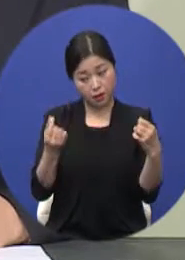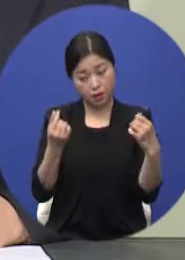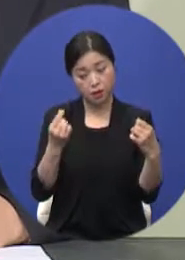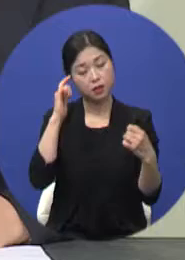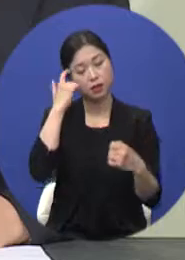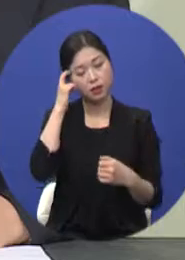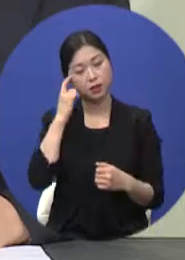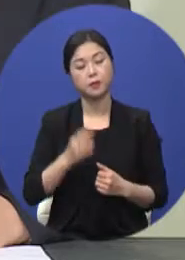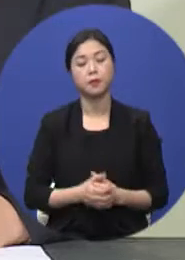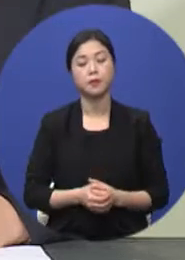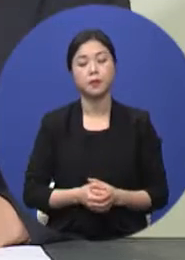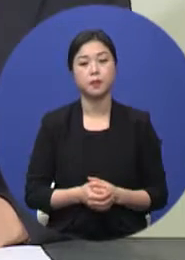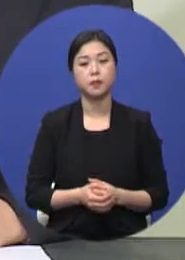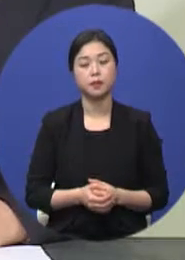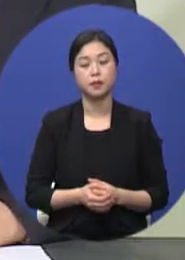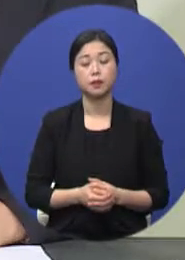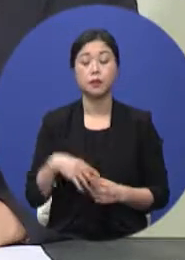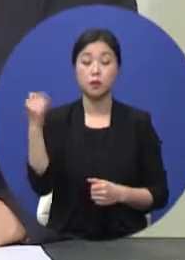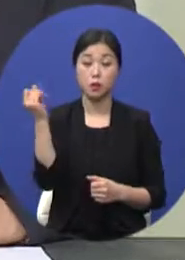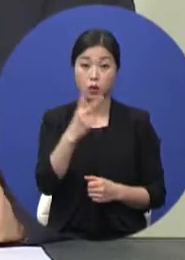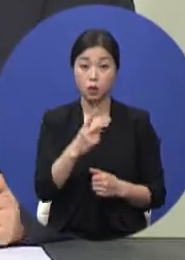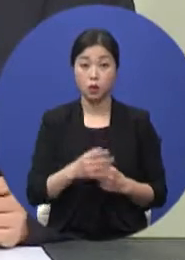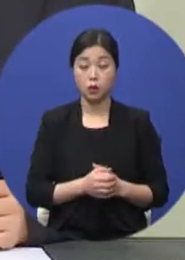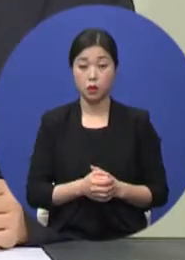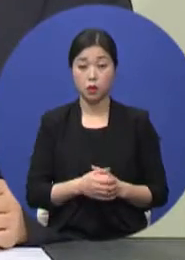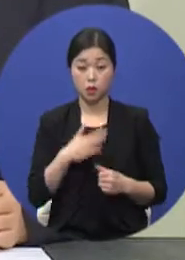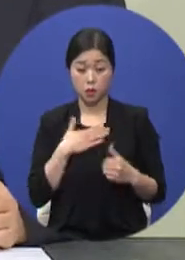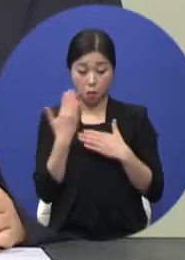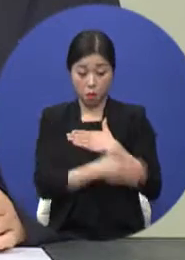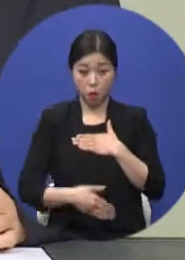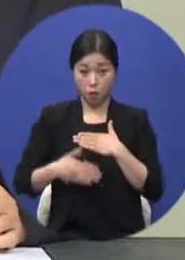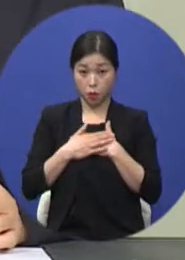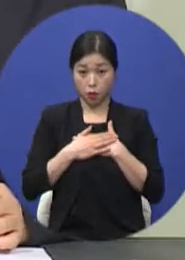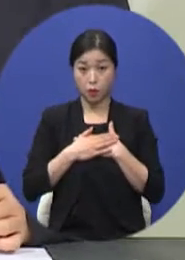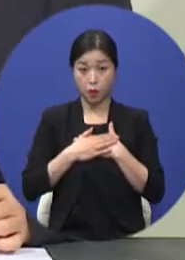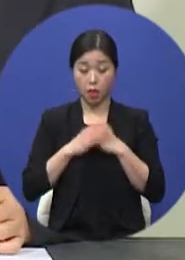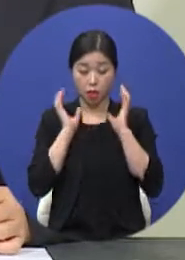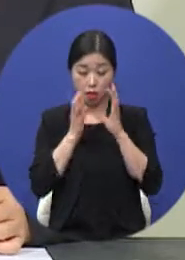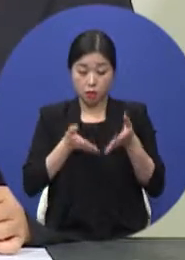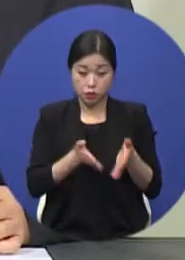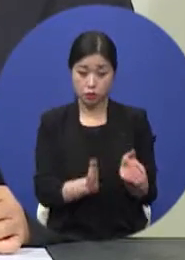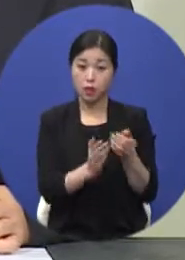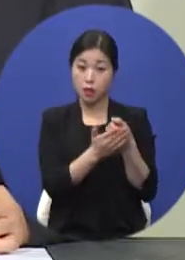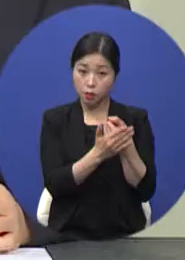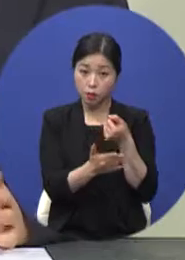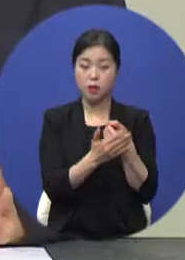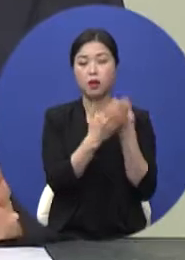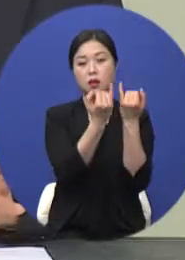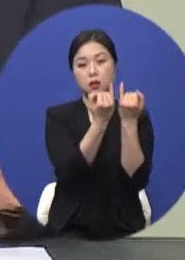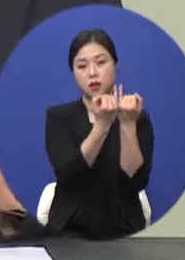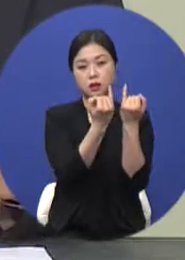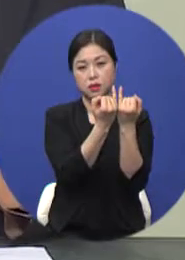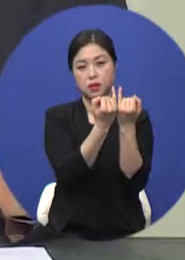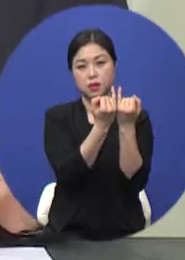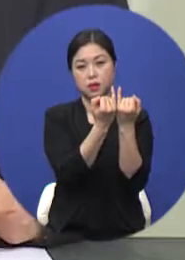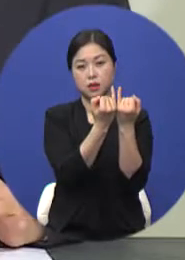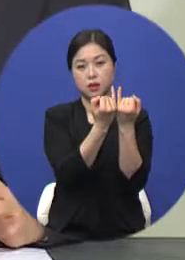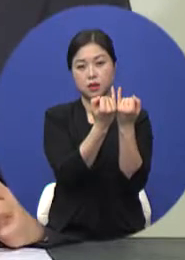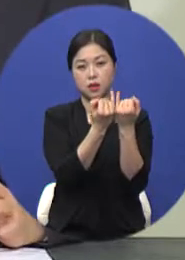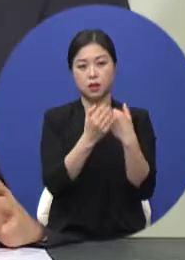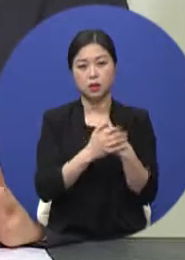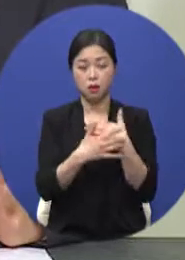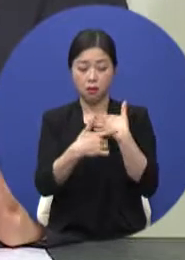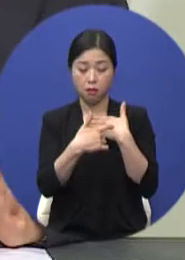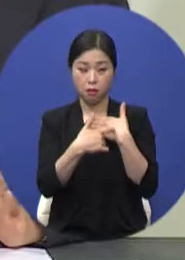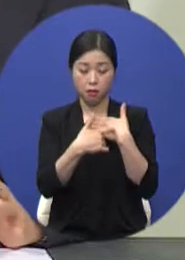풀리지 않을까라는 생각이 듭니다. 그리고 본인의 몸도요, 사실은 이제 아기 출산 때문에 그 여성들의 밑에